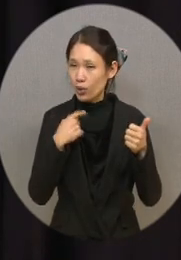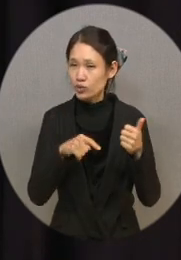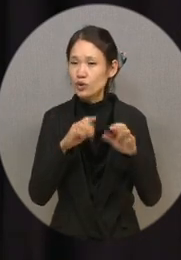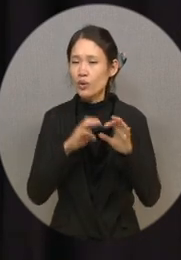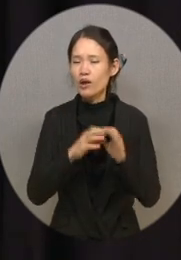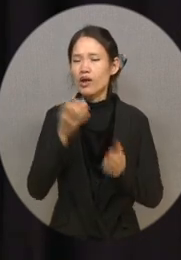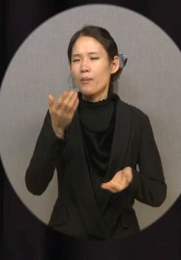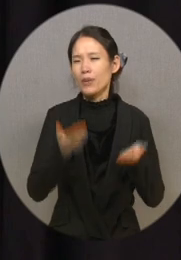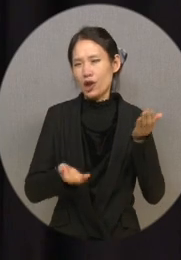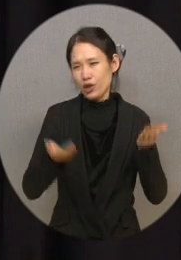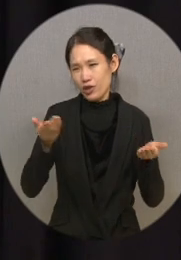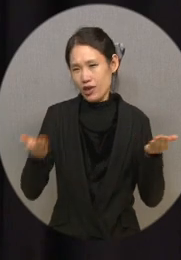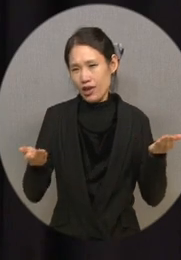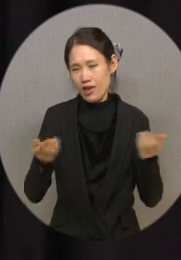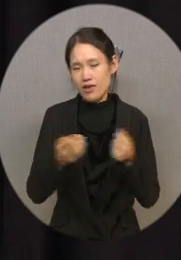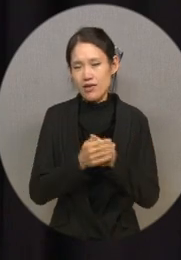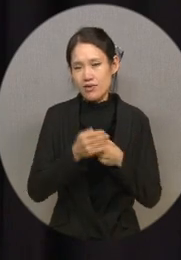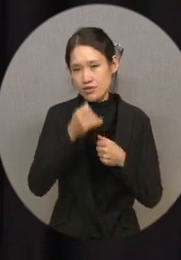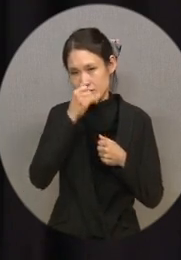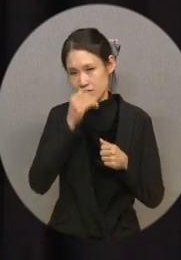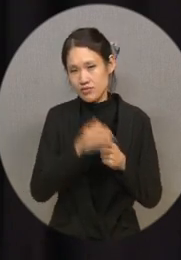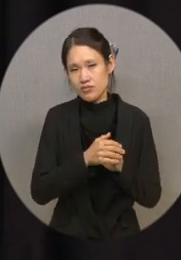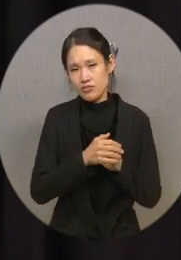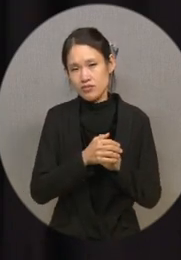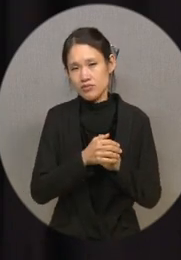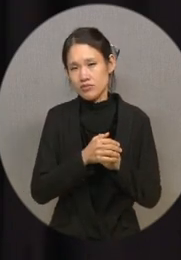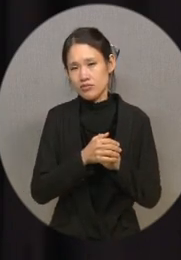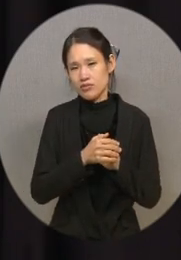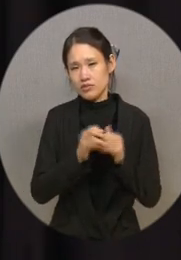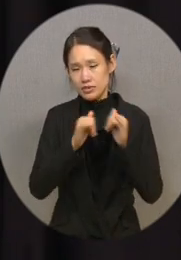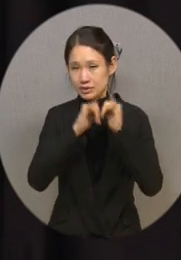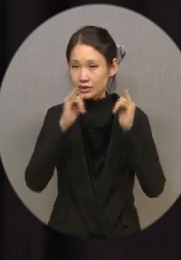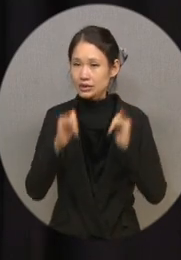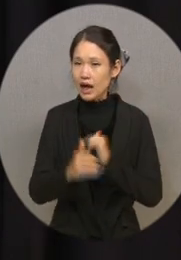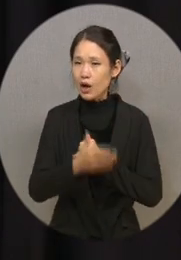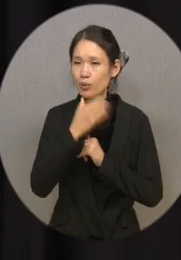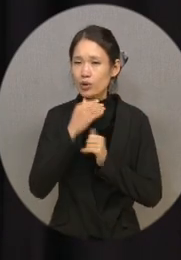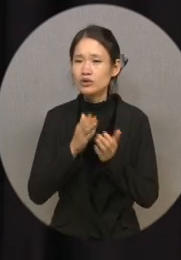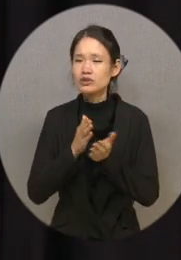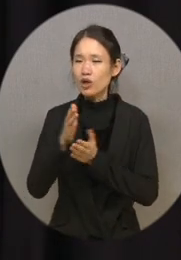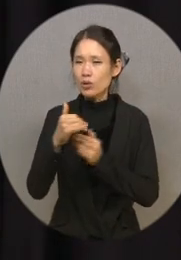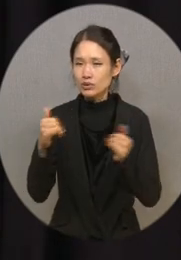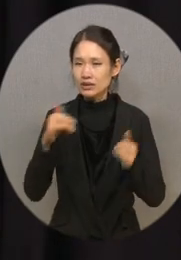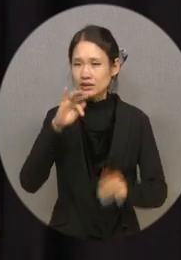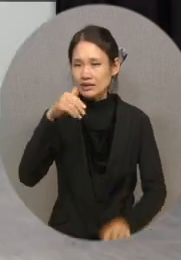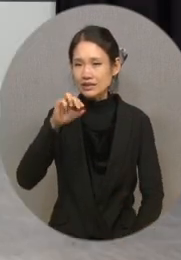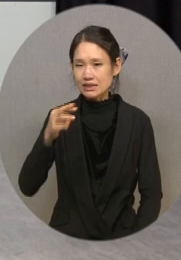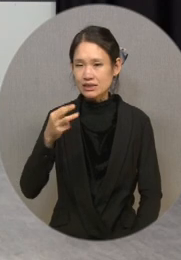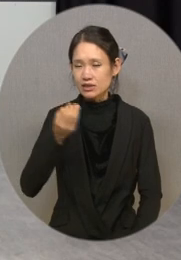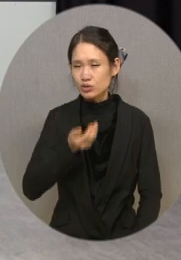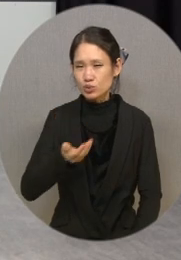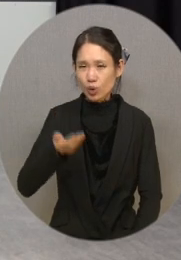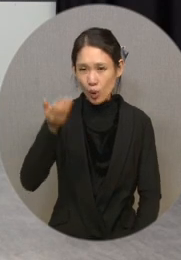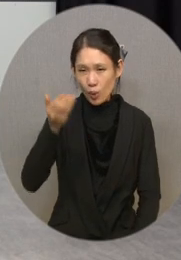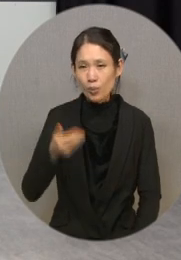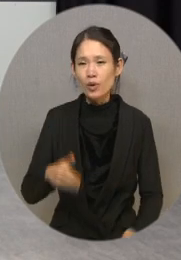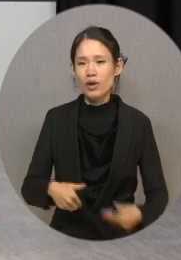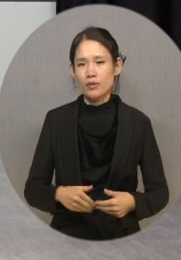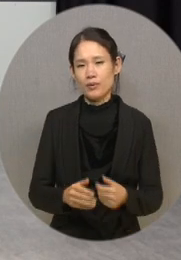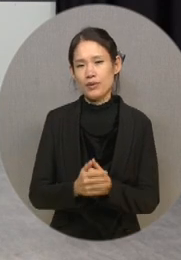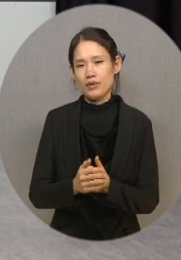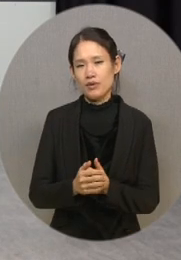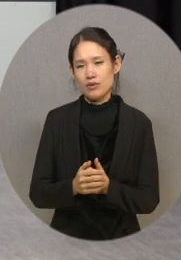교육의 편차가 있었어요. 예. 그래서 이게 좀 사회복지 전문가로서의 질을 높여야겠다 이런 생각을